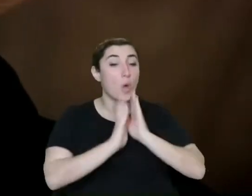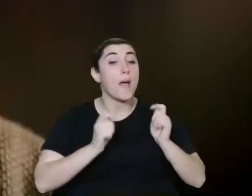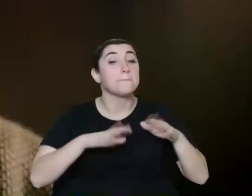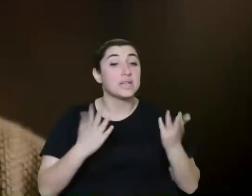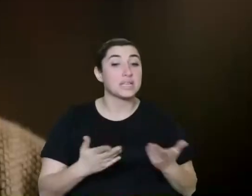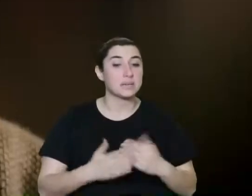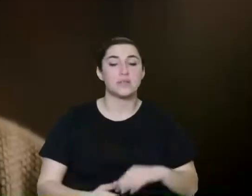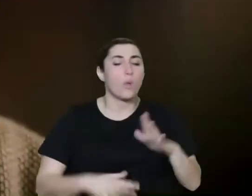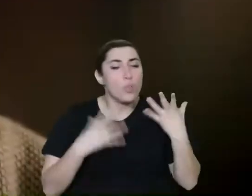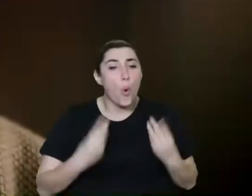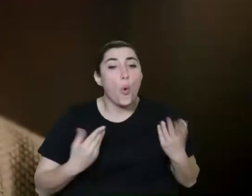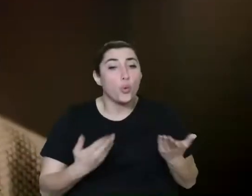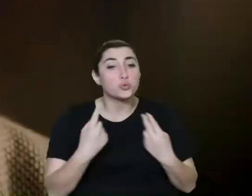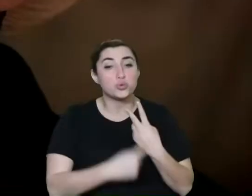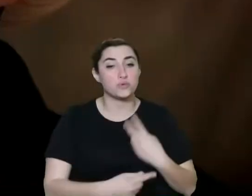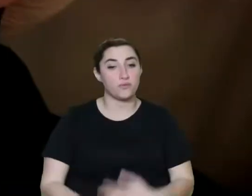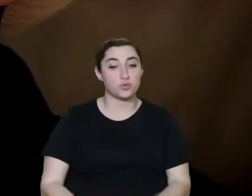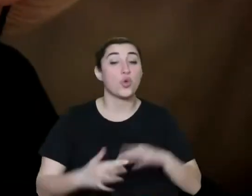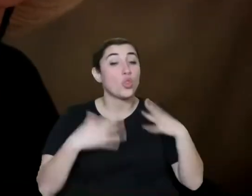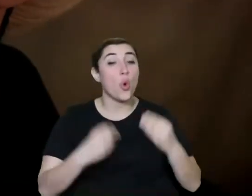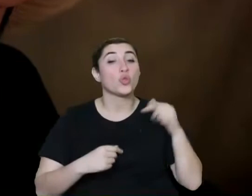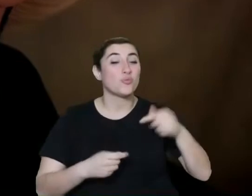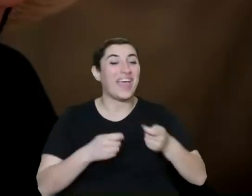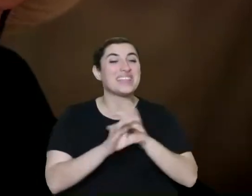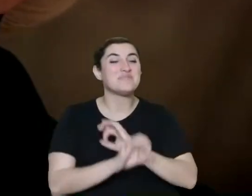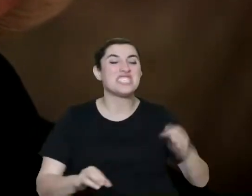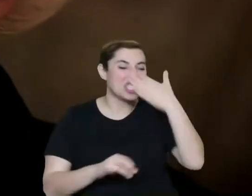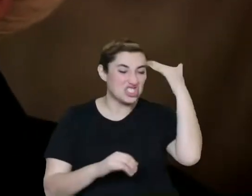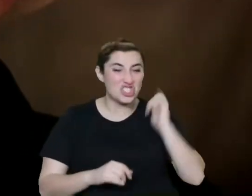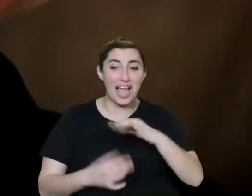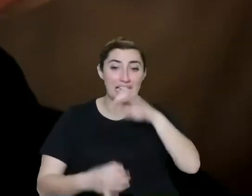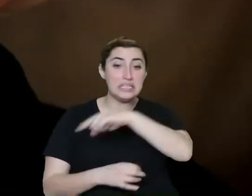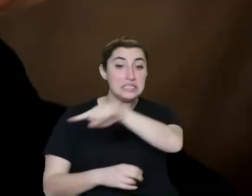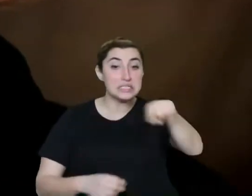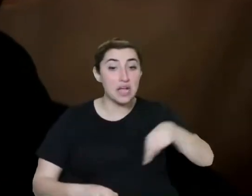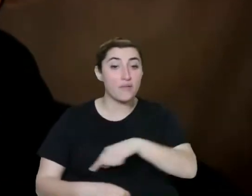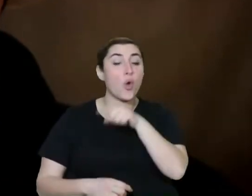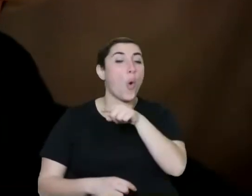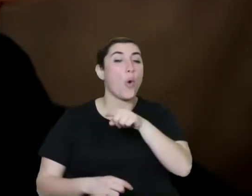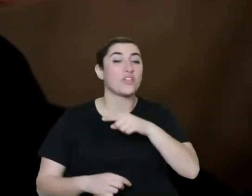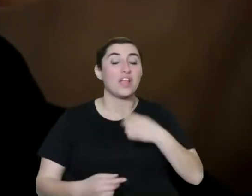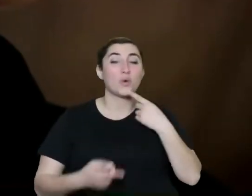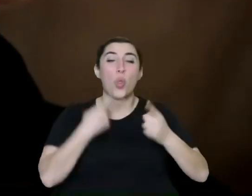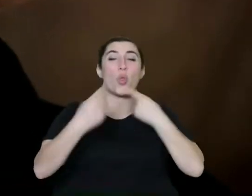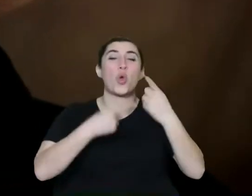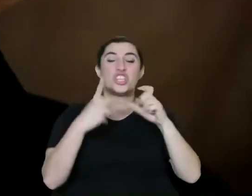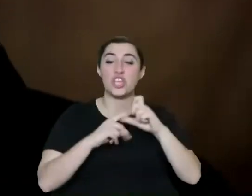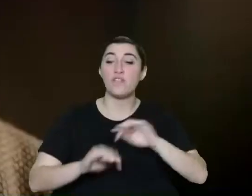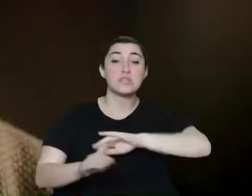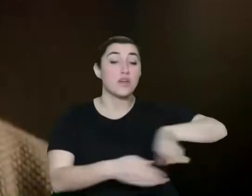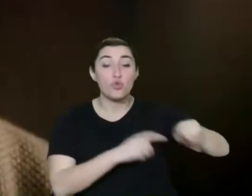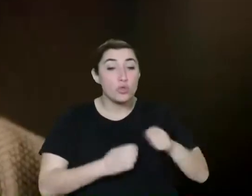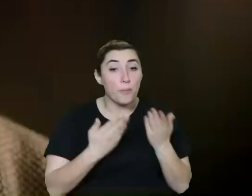etmedik. Ya ne oldu Yunus? Ne oldu da bu eğitimsiz cahil yığınını, onların safsatıcı şeyhlerini savunur